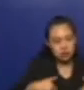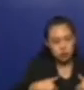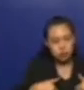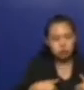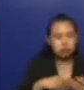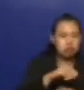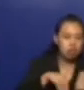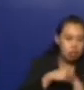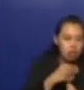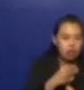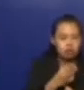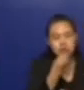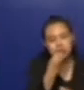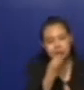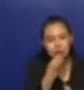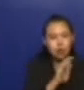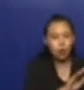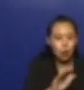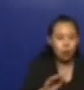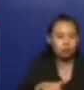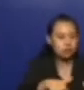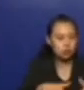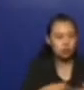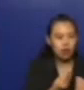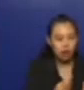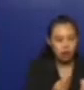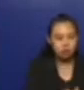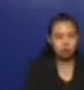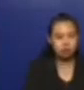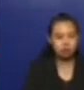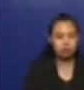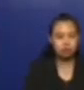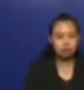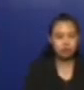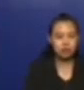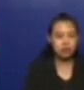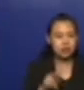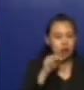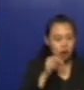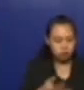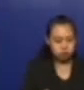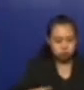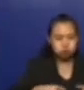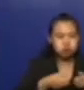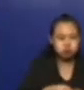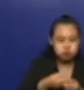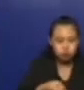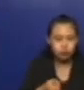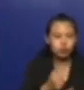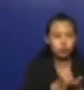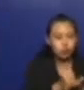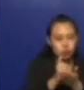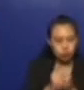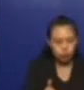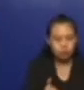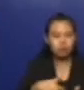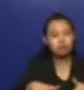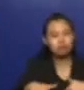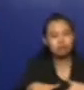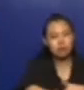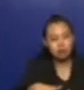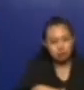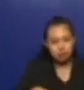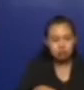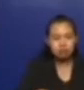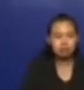นคนกลับไปอยู่บ้านเยอะกำลังขุดแหล่งน้ำหาเงินหาทองช่วยเหลือชาวบ้านก็เหมือนกับเรื่อง